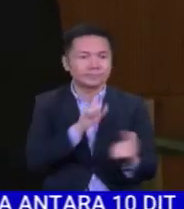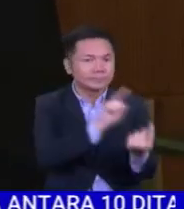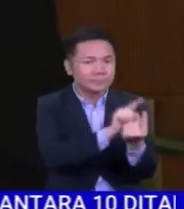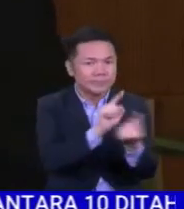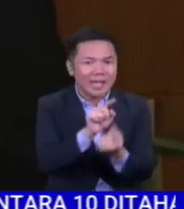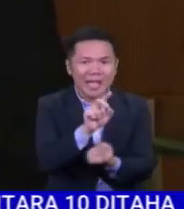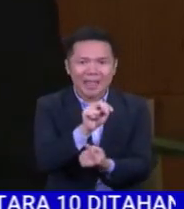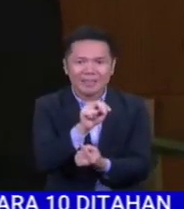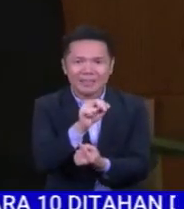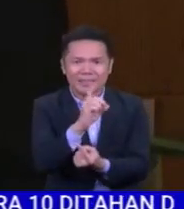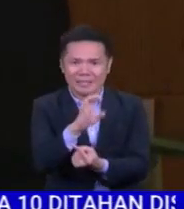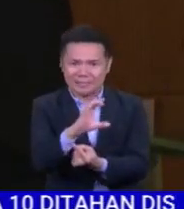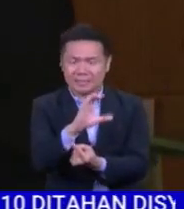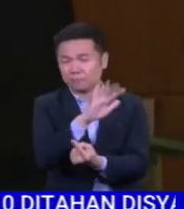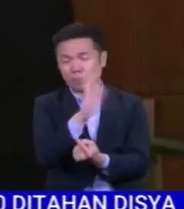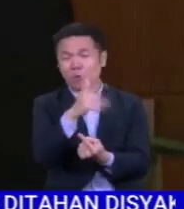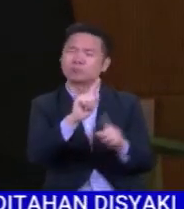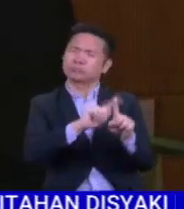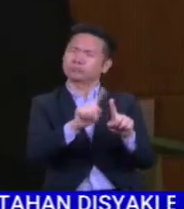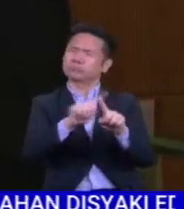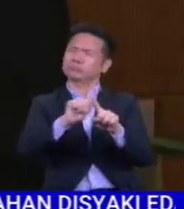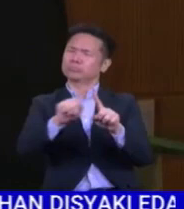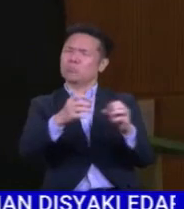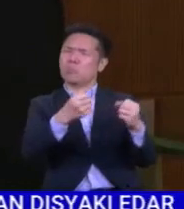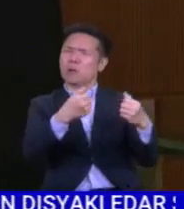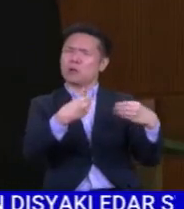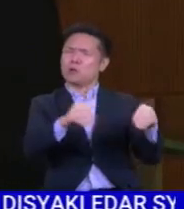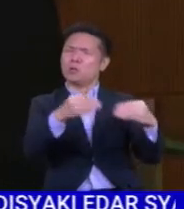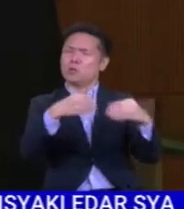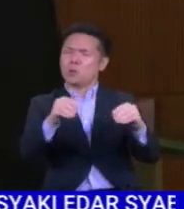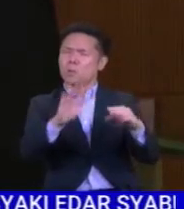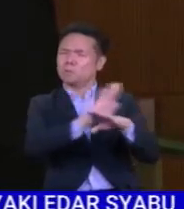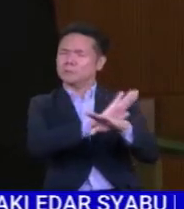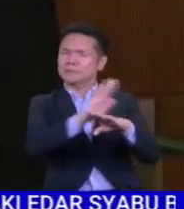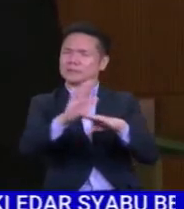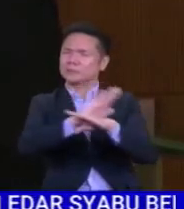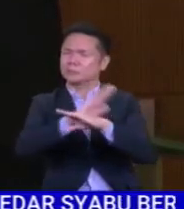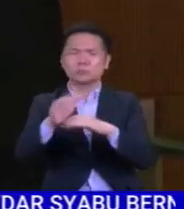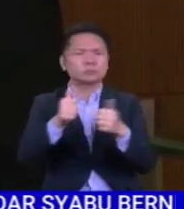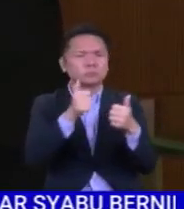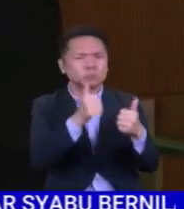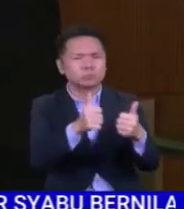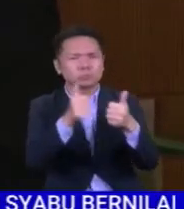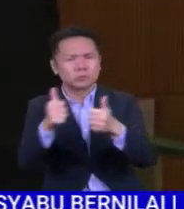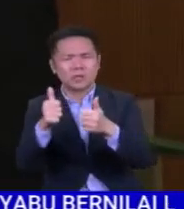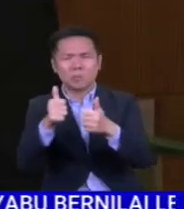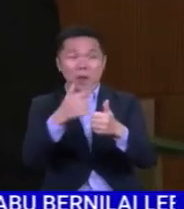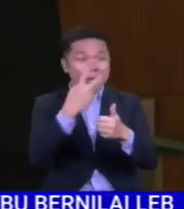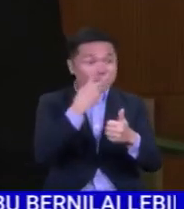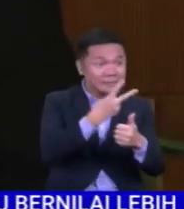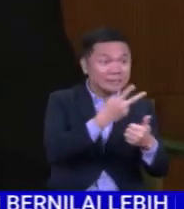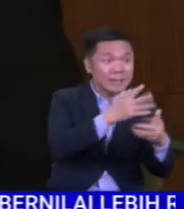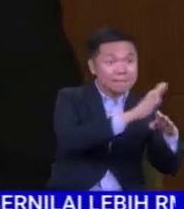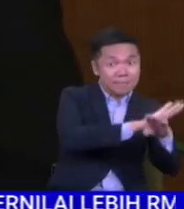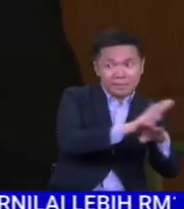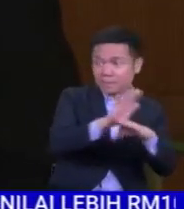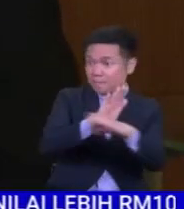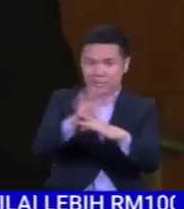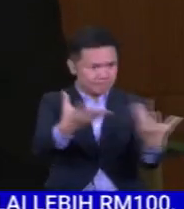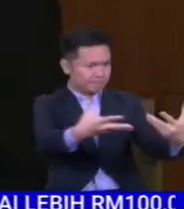MBC, banyak peluang-peluang yang kita boleh explore sebenarnya. Banyak yang kita dapat dan banyak juga business machine yang kita boleh go